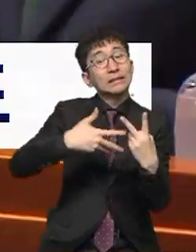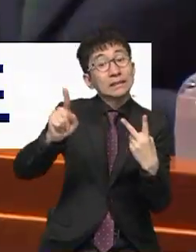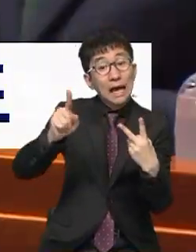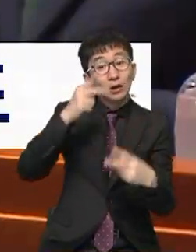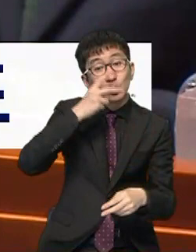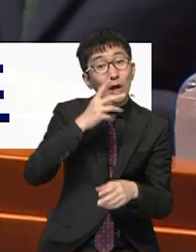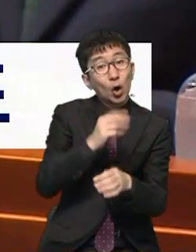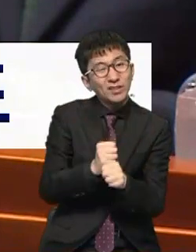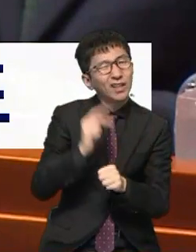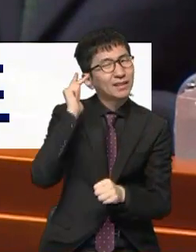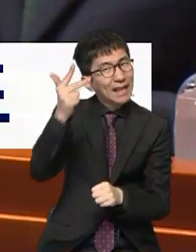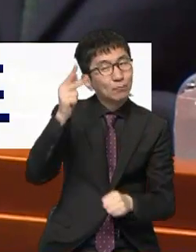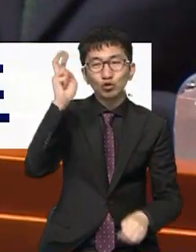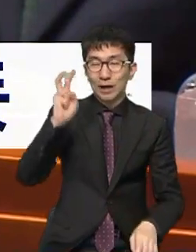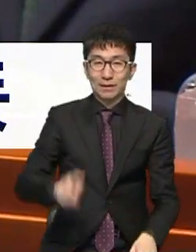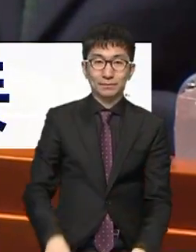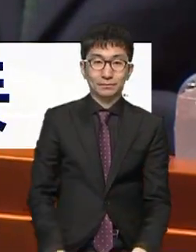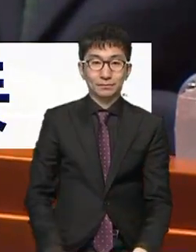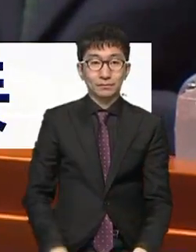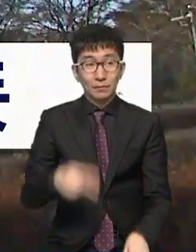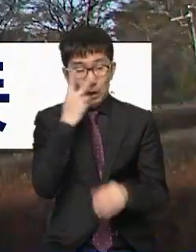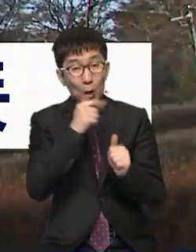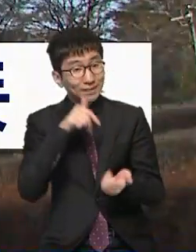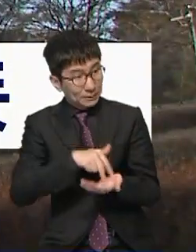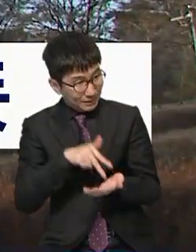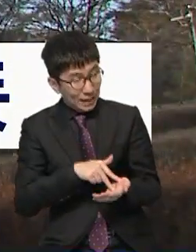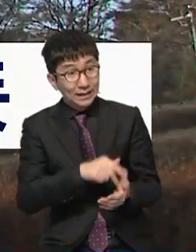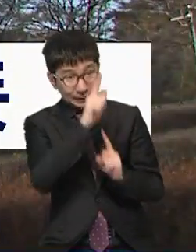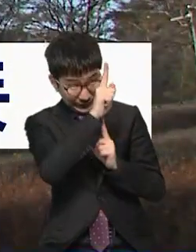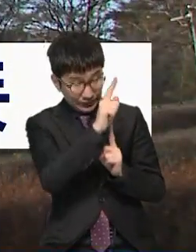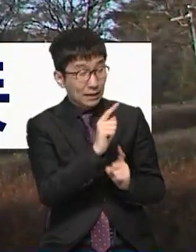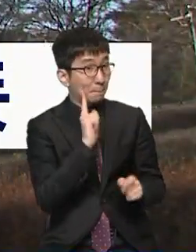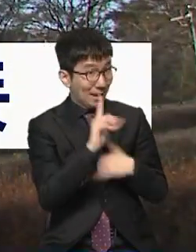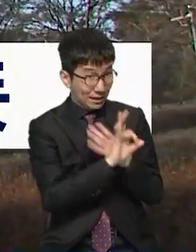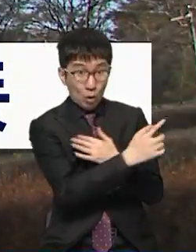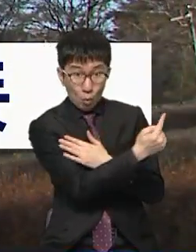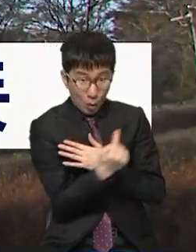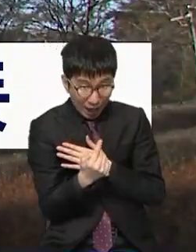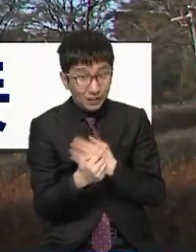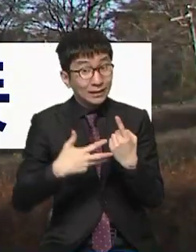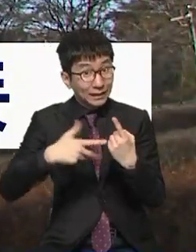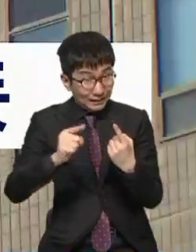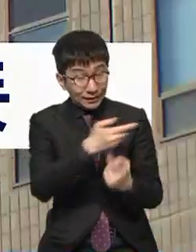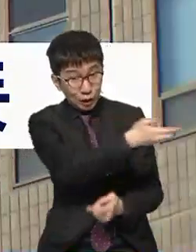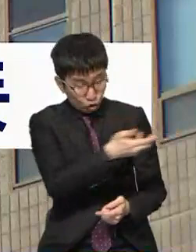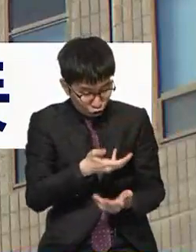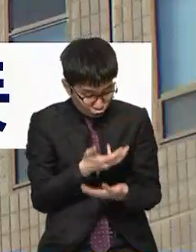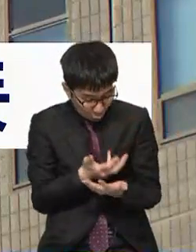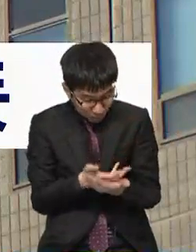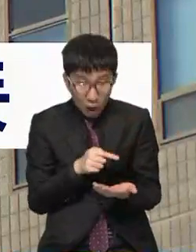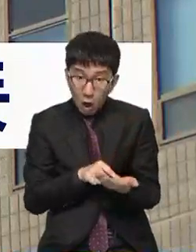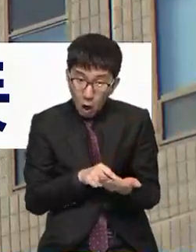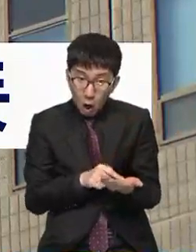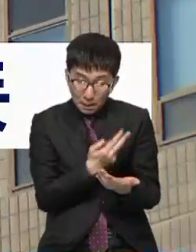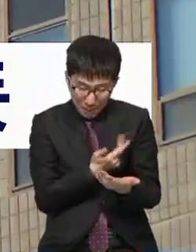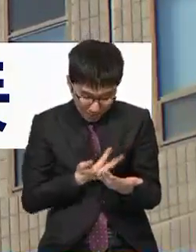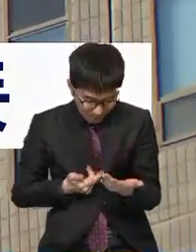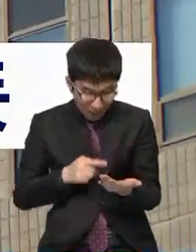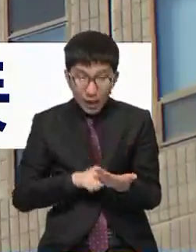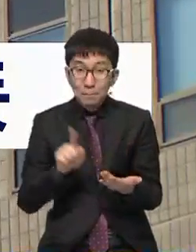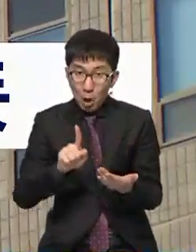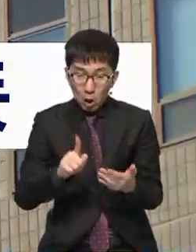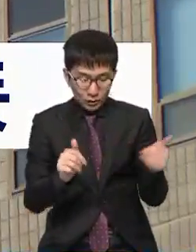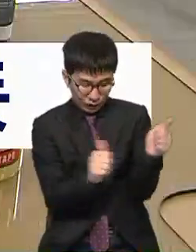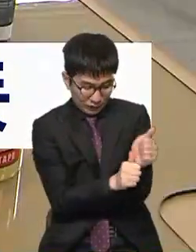수도 있습니다. 검찰은 이 대표가 다시 출석하면 1차 조사 때 제출한 진술서에 담기지 않은 측근